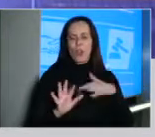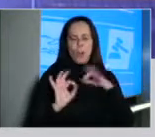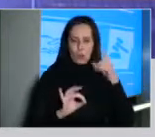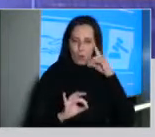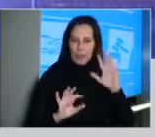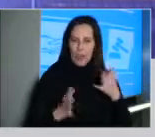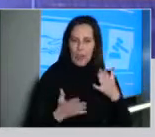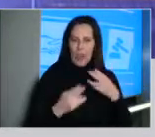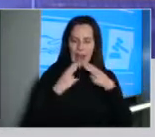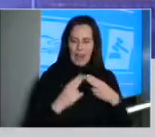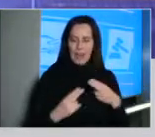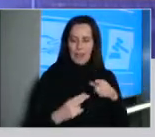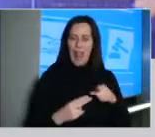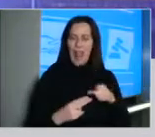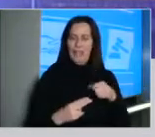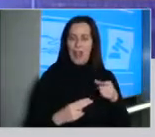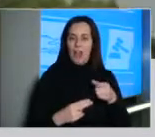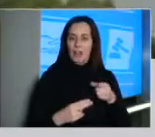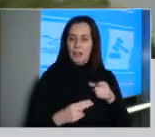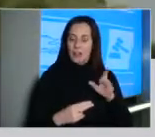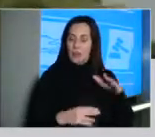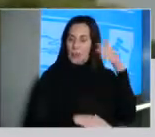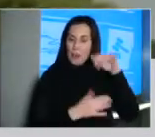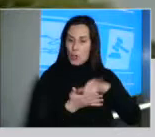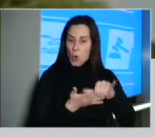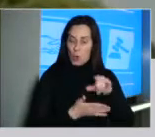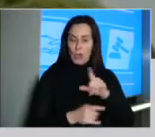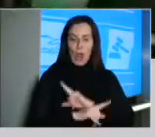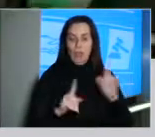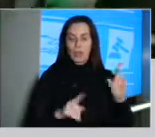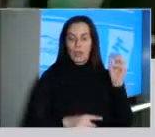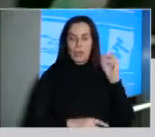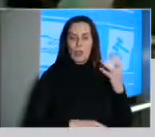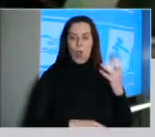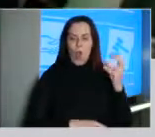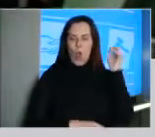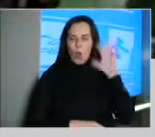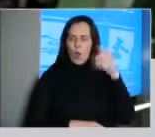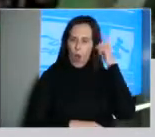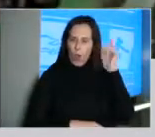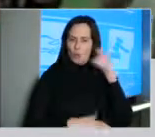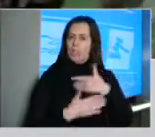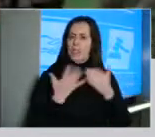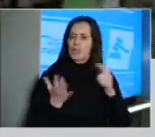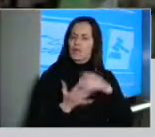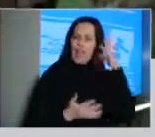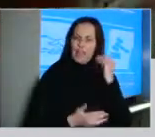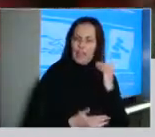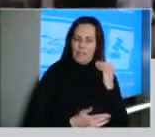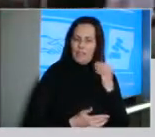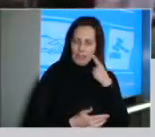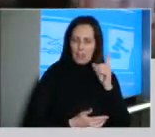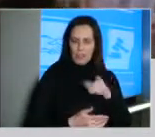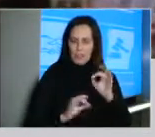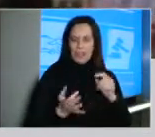יודעת איך להתייחס אליו, אבל לא יזיק לדעת שבמדינת ניו יורק אסור לזרוק כדור על ראשו של מישהו סתם בשביל הכיף. נראה